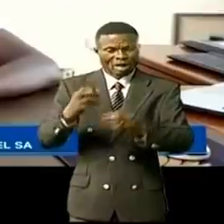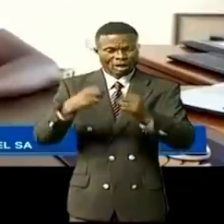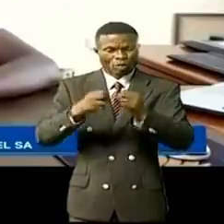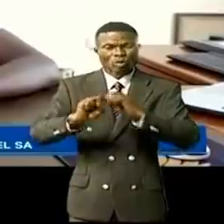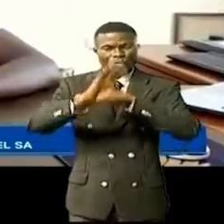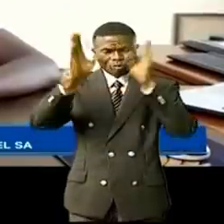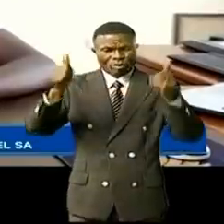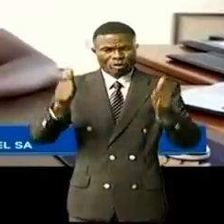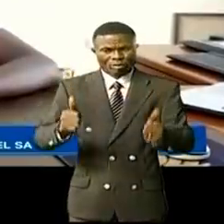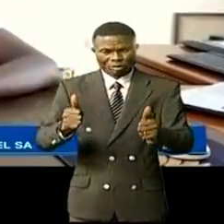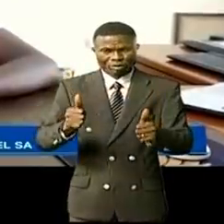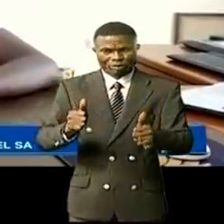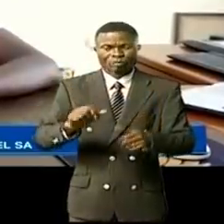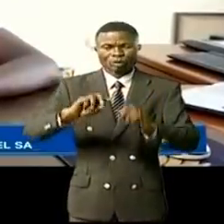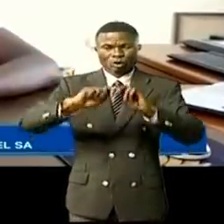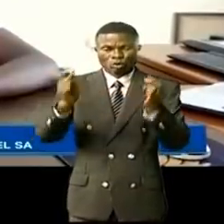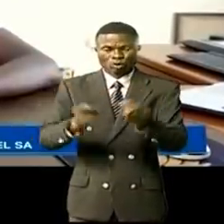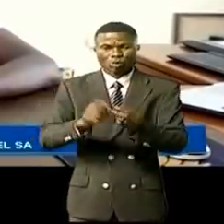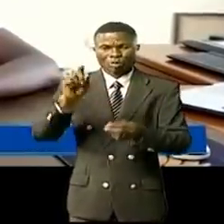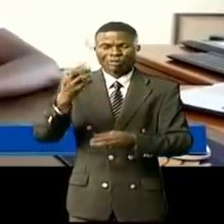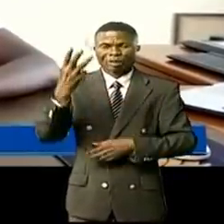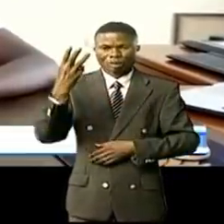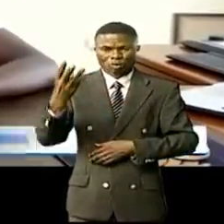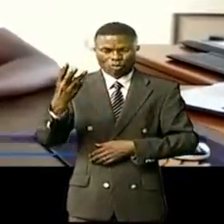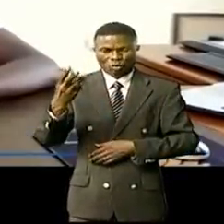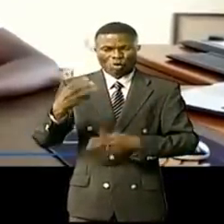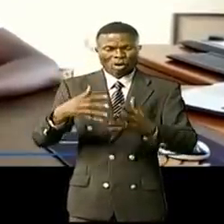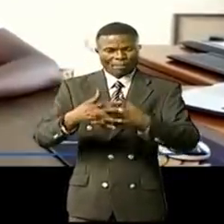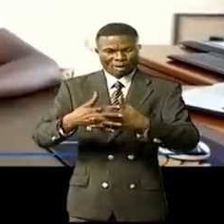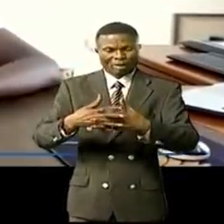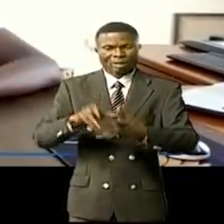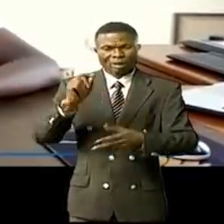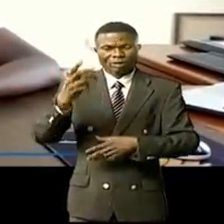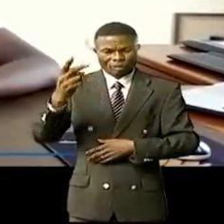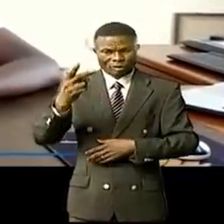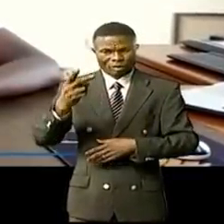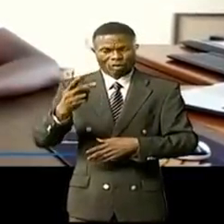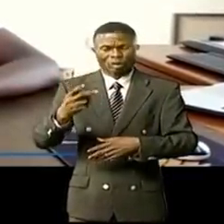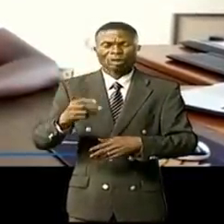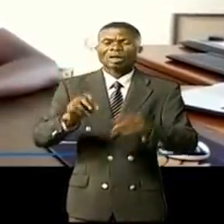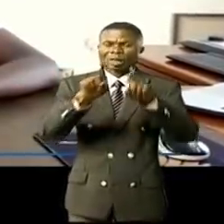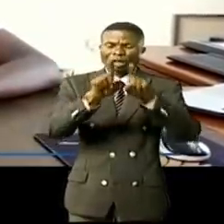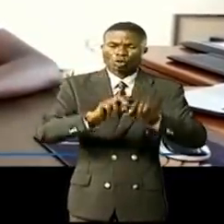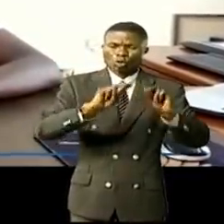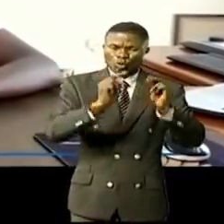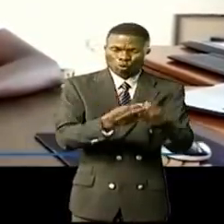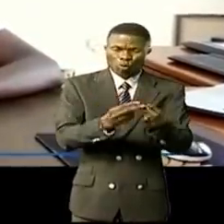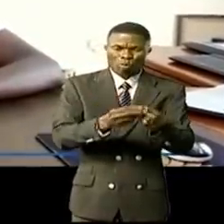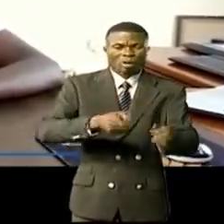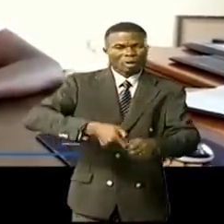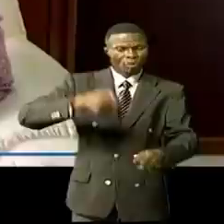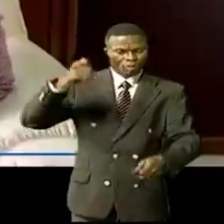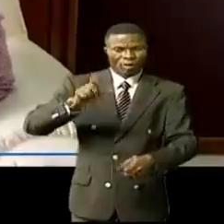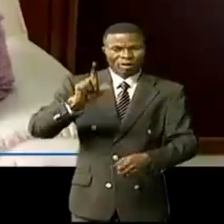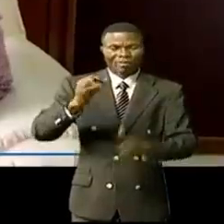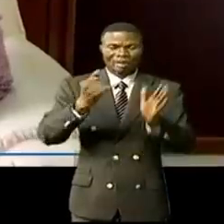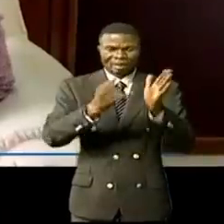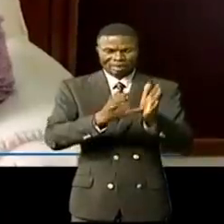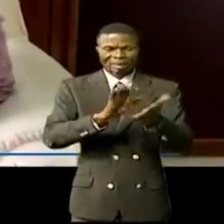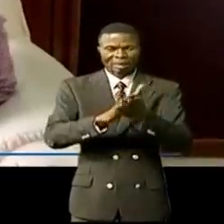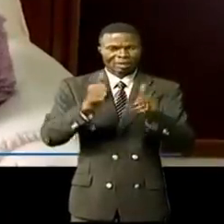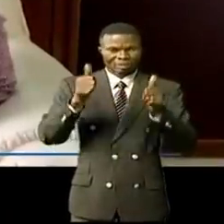machine G23 et après nous remettrons le G26. Je crois que cela a